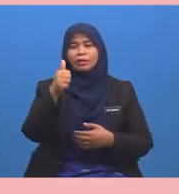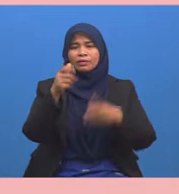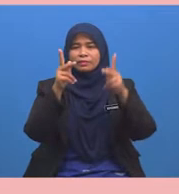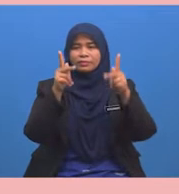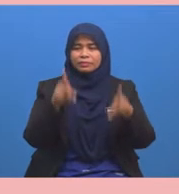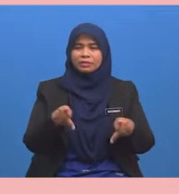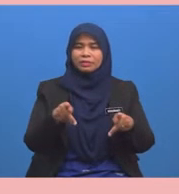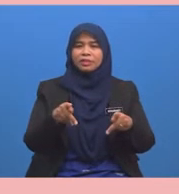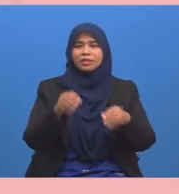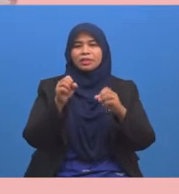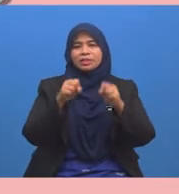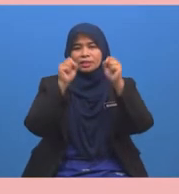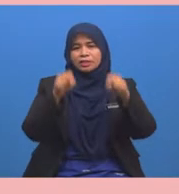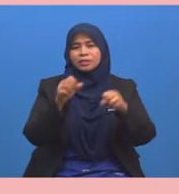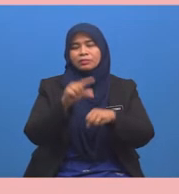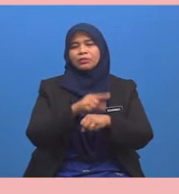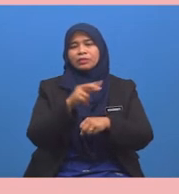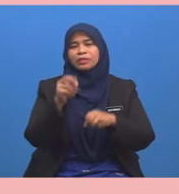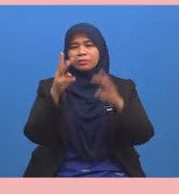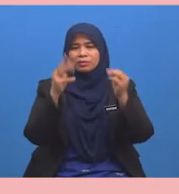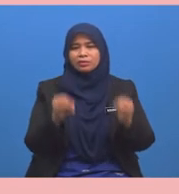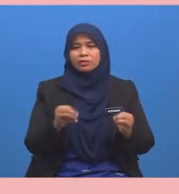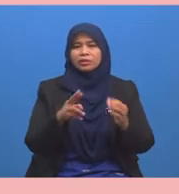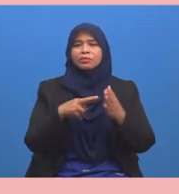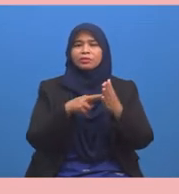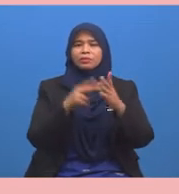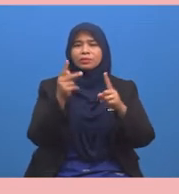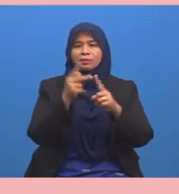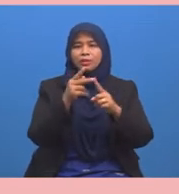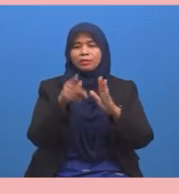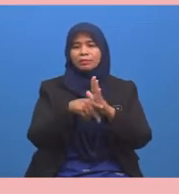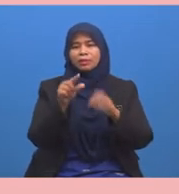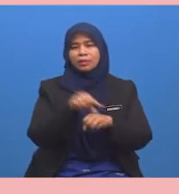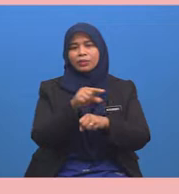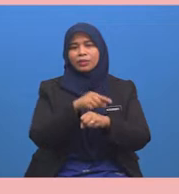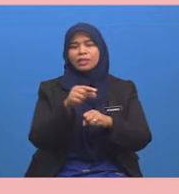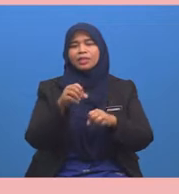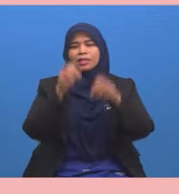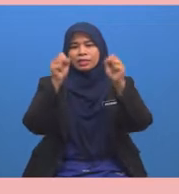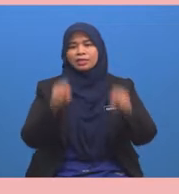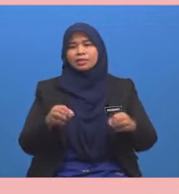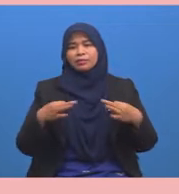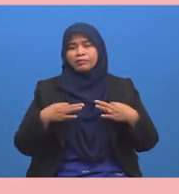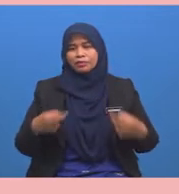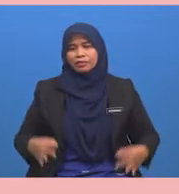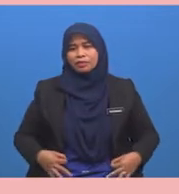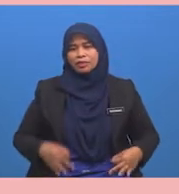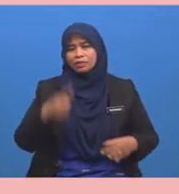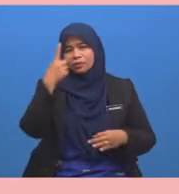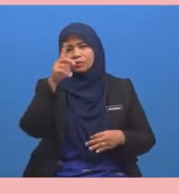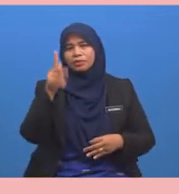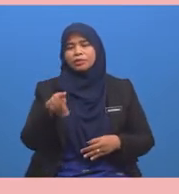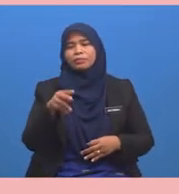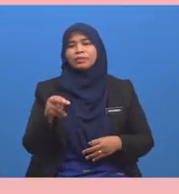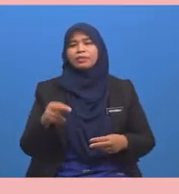Bagus pelajar. Sistem gunaan manusia merujuk kepada penggunaan sistem fizikal